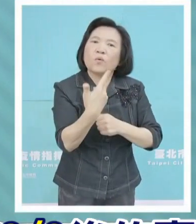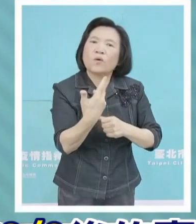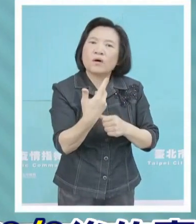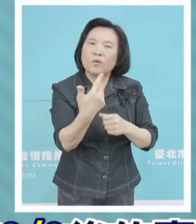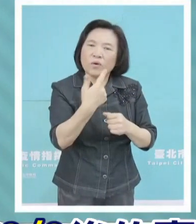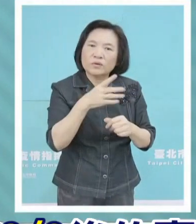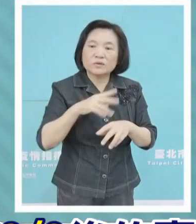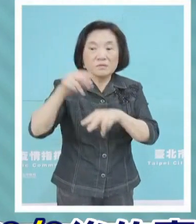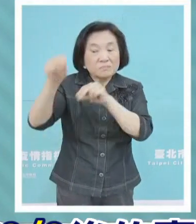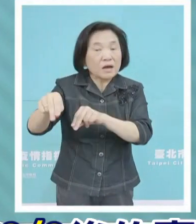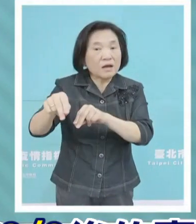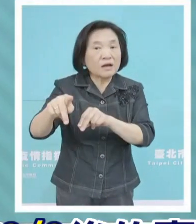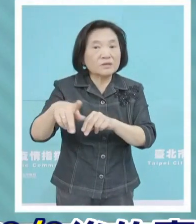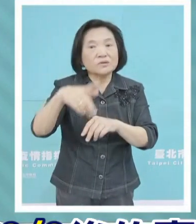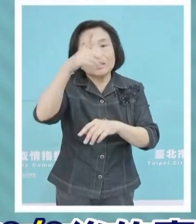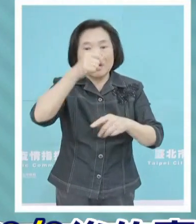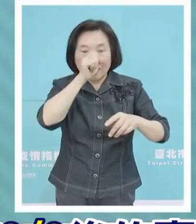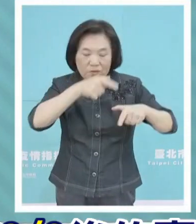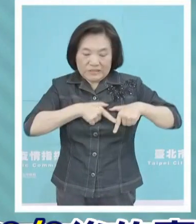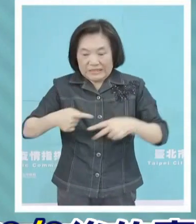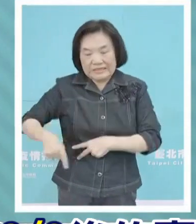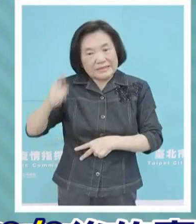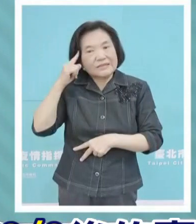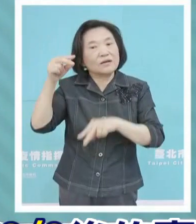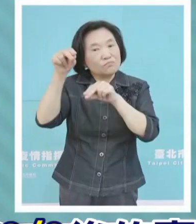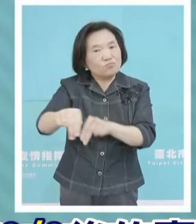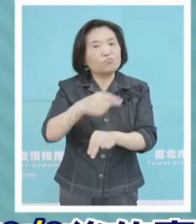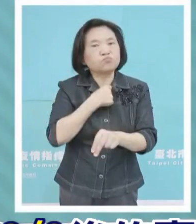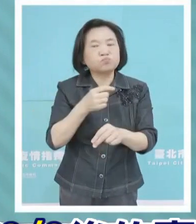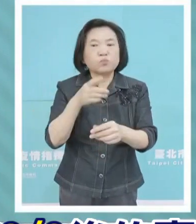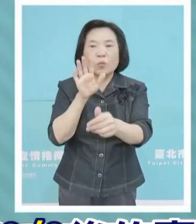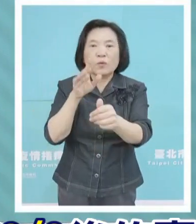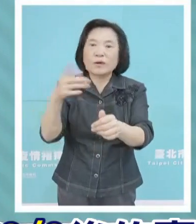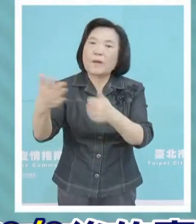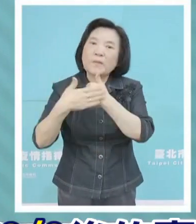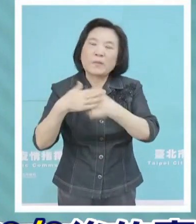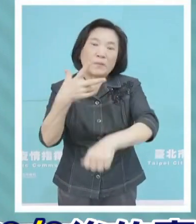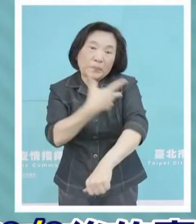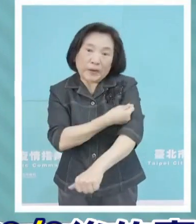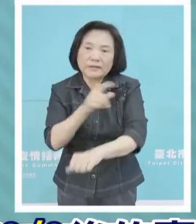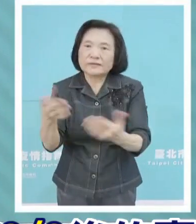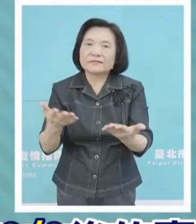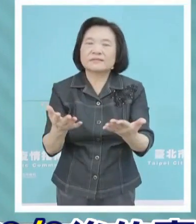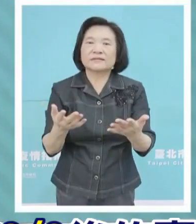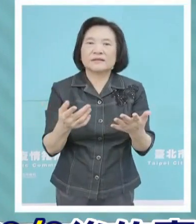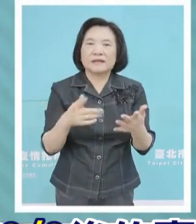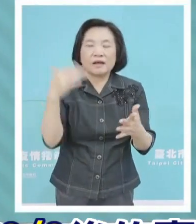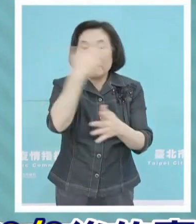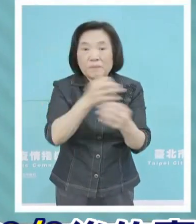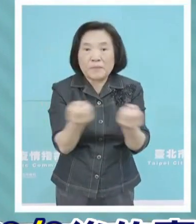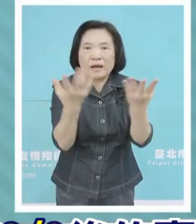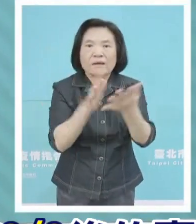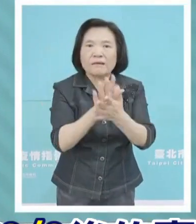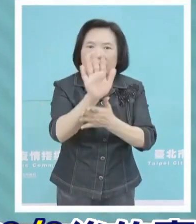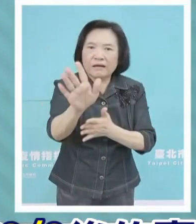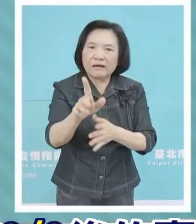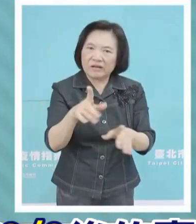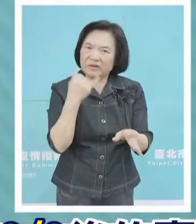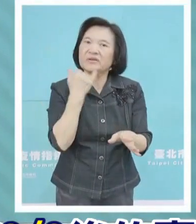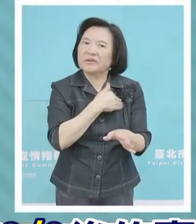讯贴到我们的伏击群组，就是因为发生事情，我觉得可能是好心肝要他们去查